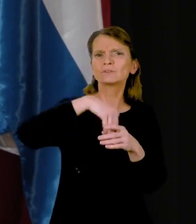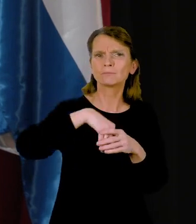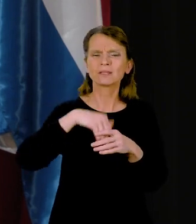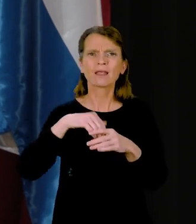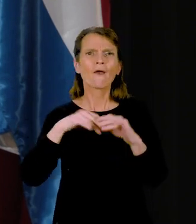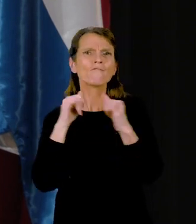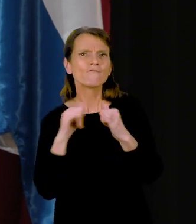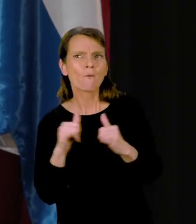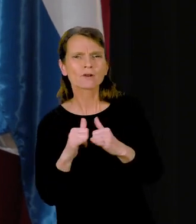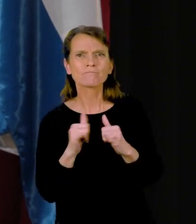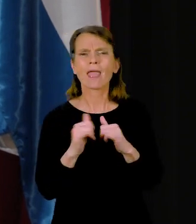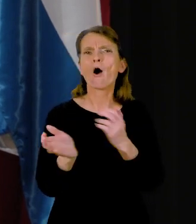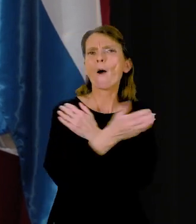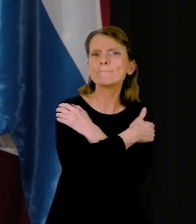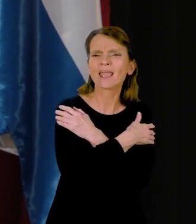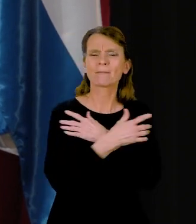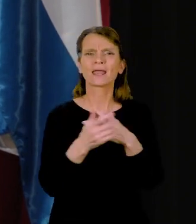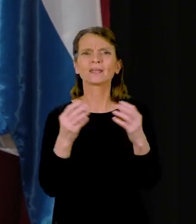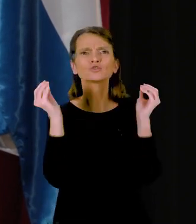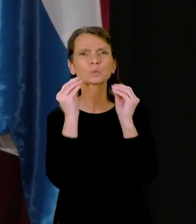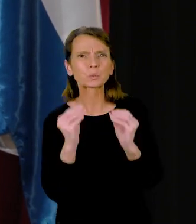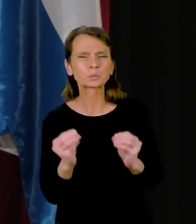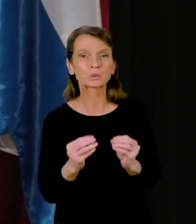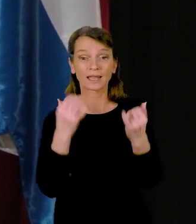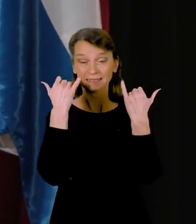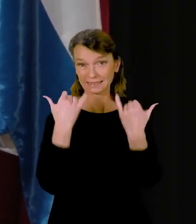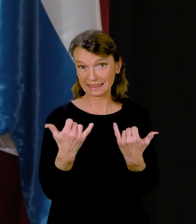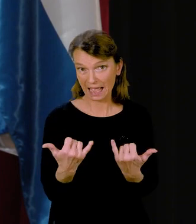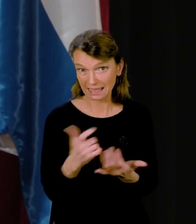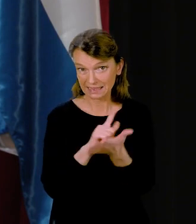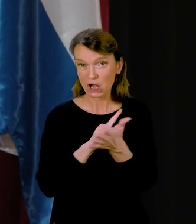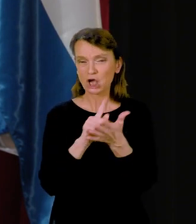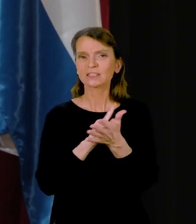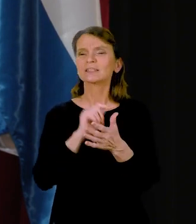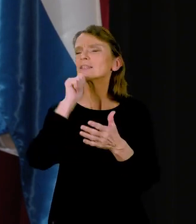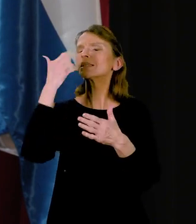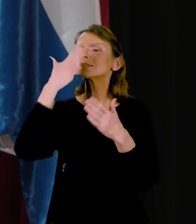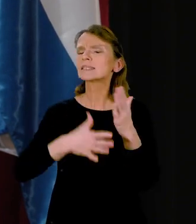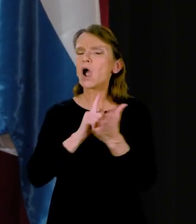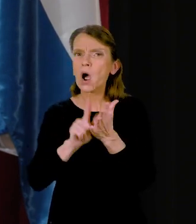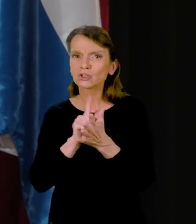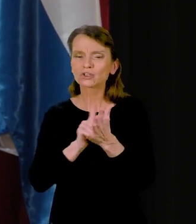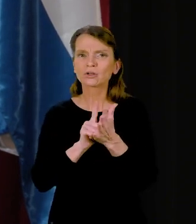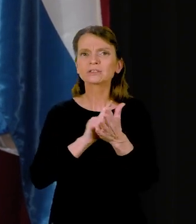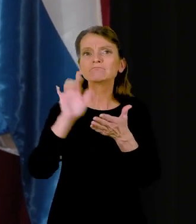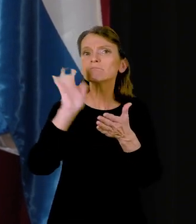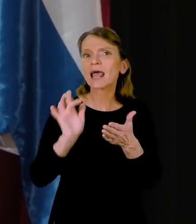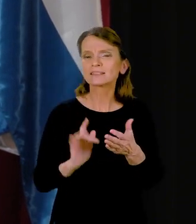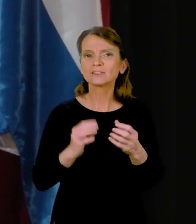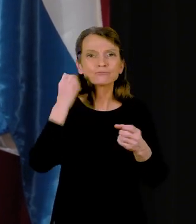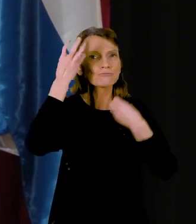vsebine, forme, objeme, strukture, sedanjost, neskončnost,